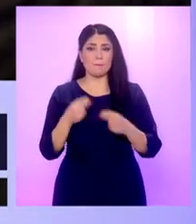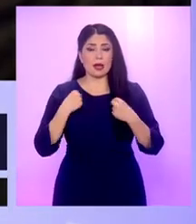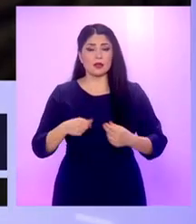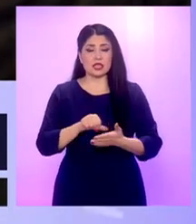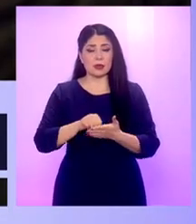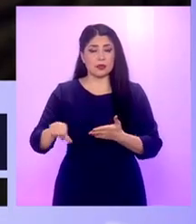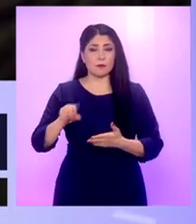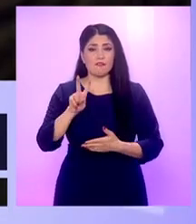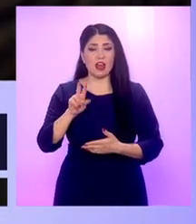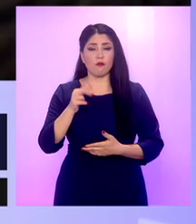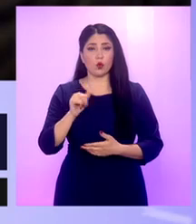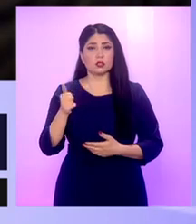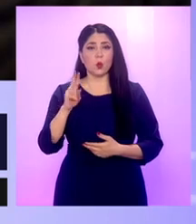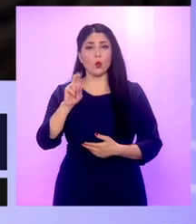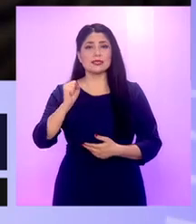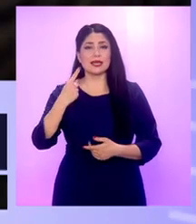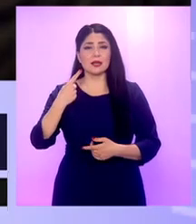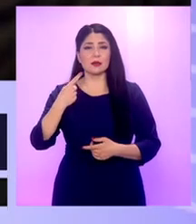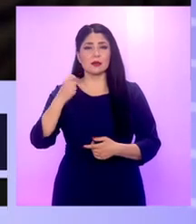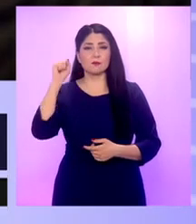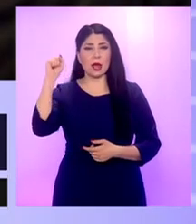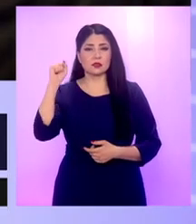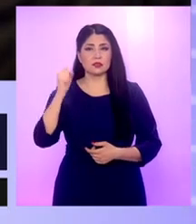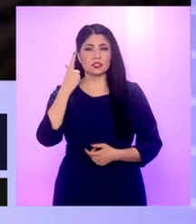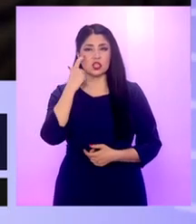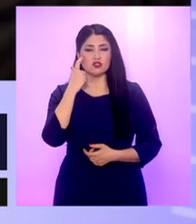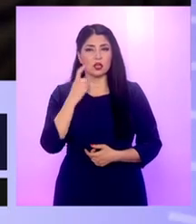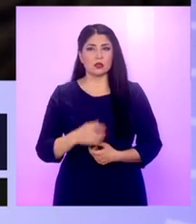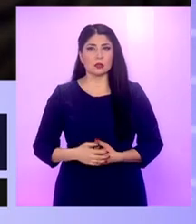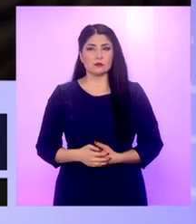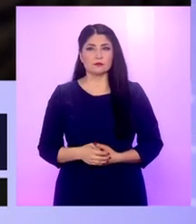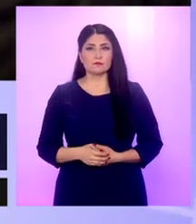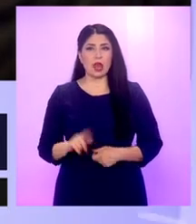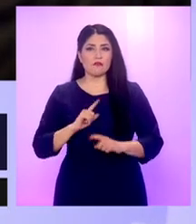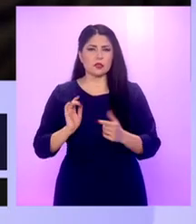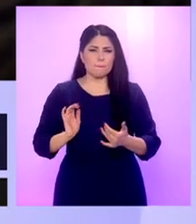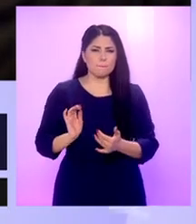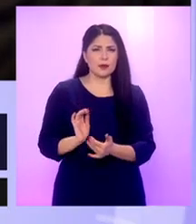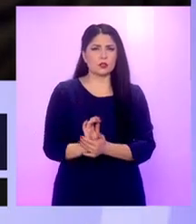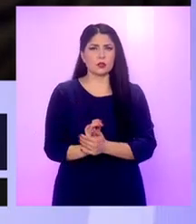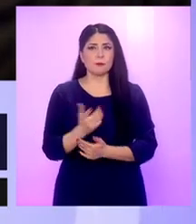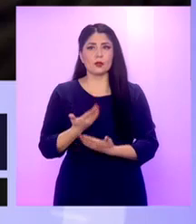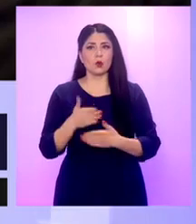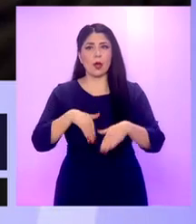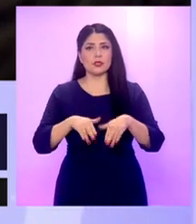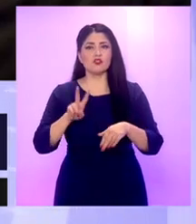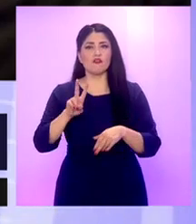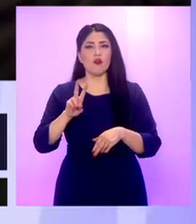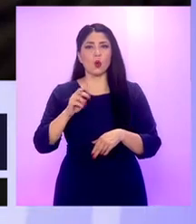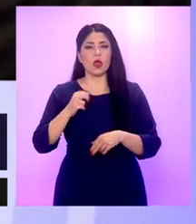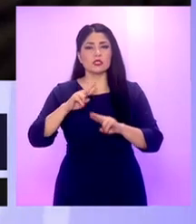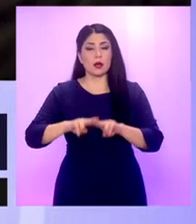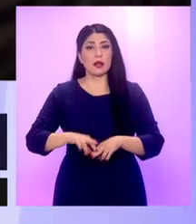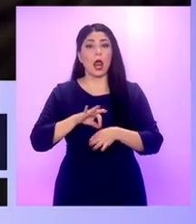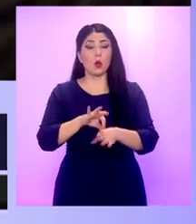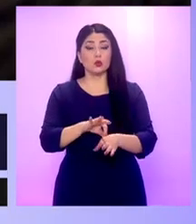demită pe Vlad Voiculescu, cei de la USR să încerce cumva să pună presiune și mai mare ca ministrul Voiculescu să rămână în funcție? Ați